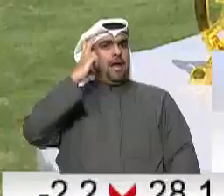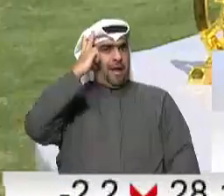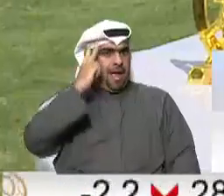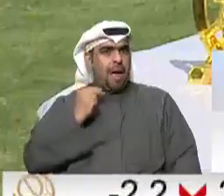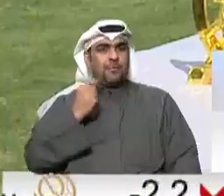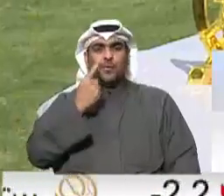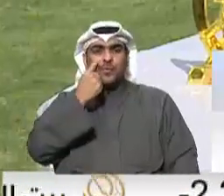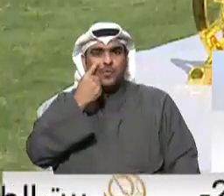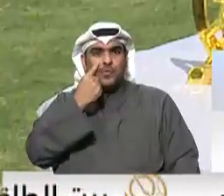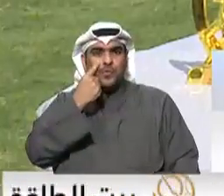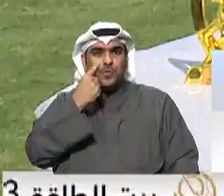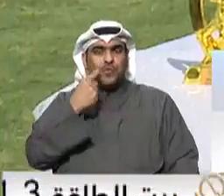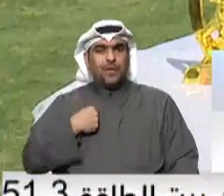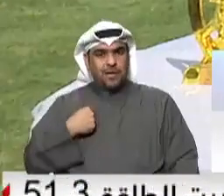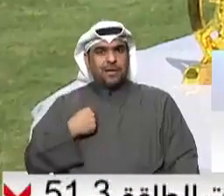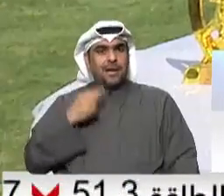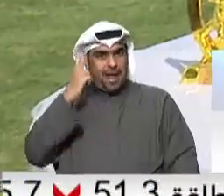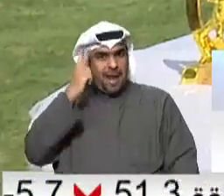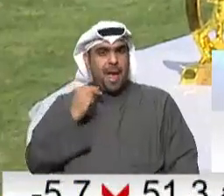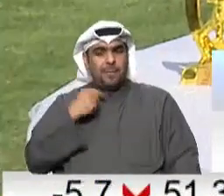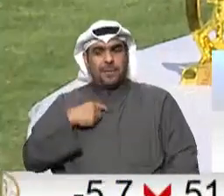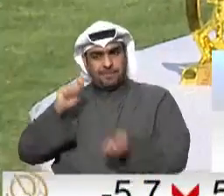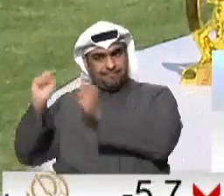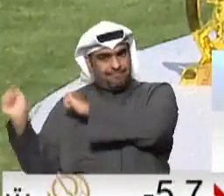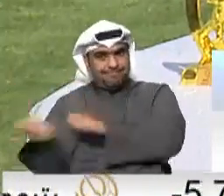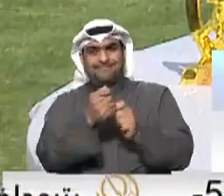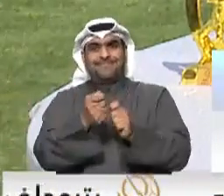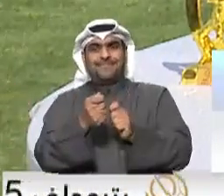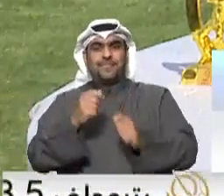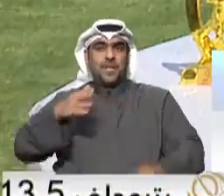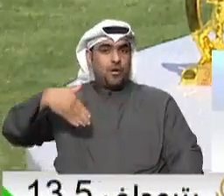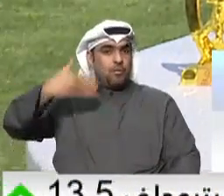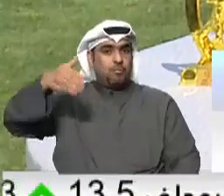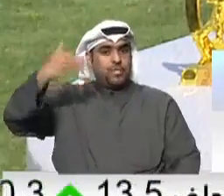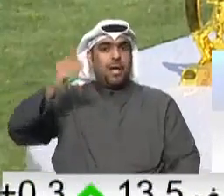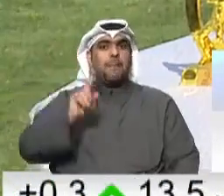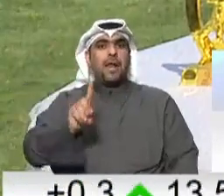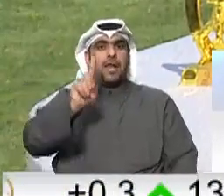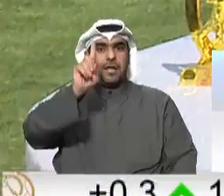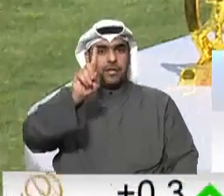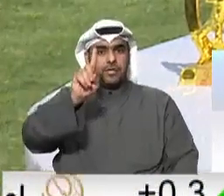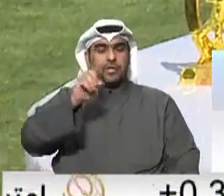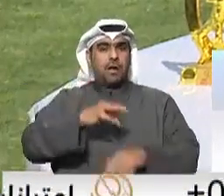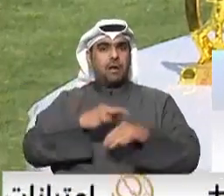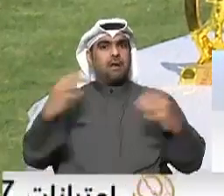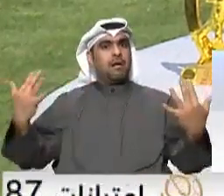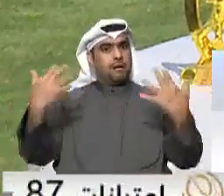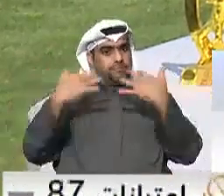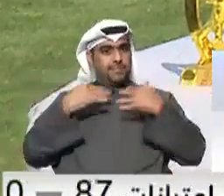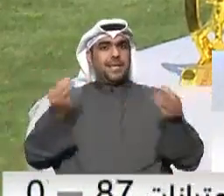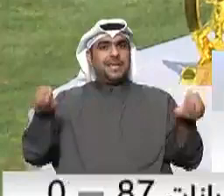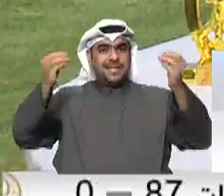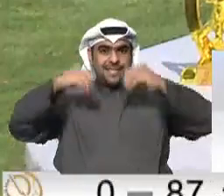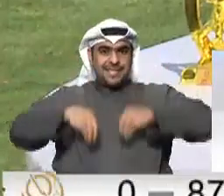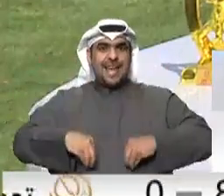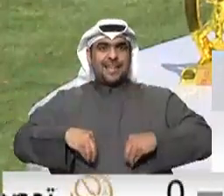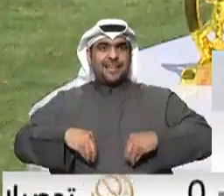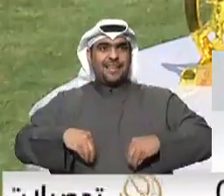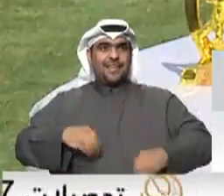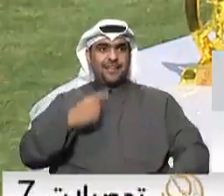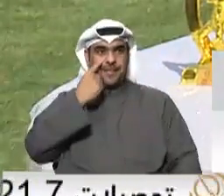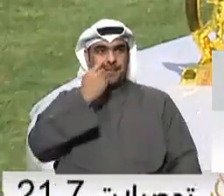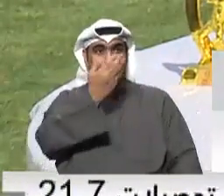المستقبل لها اهتمام كبير اشوف يعني ما شاء الله اليوم المنشاه هذه الصراحه